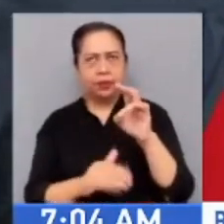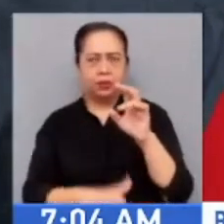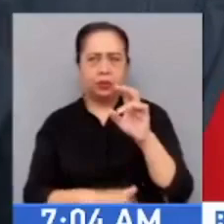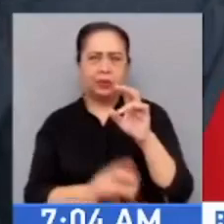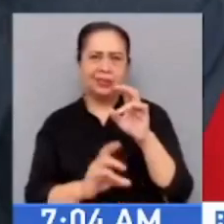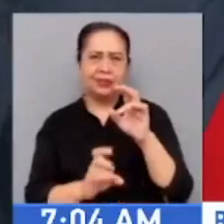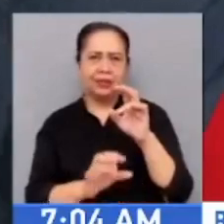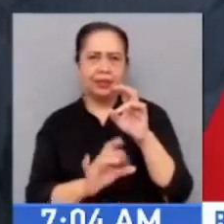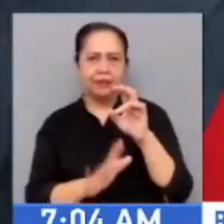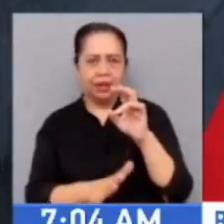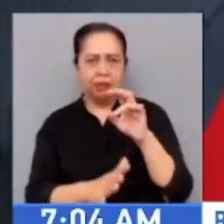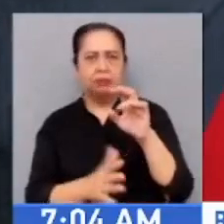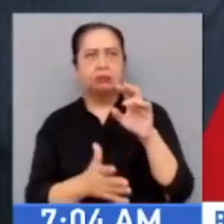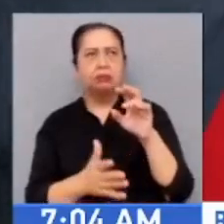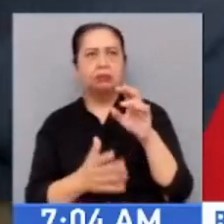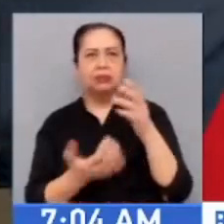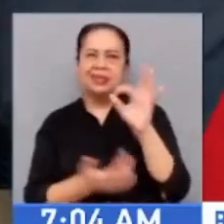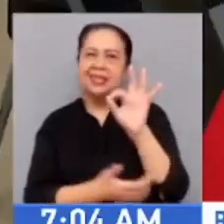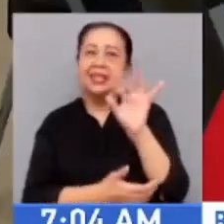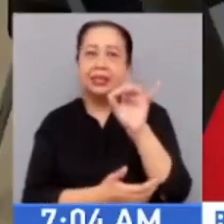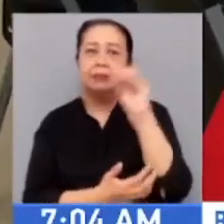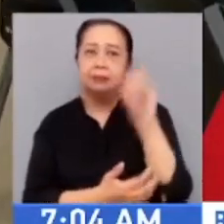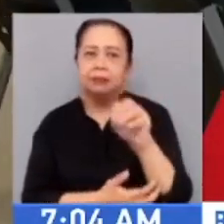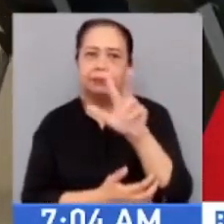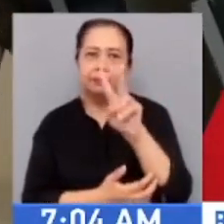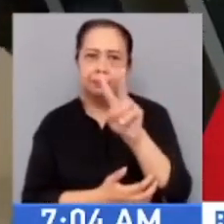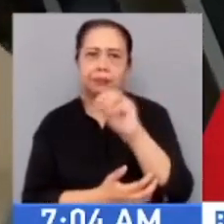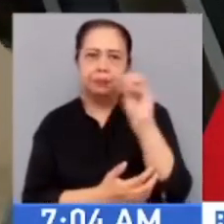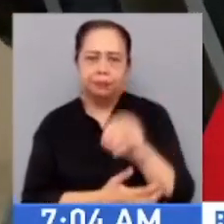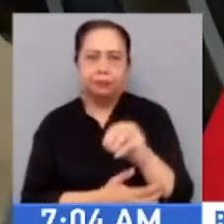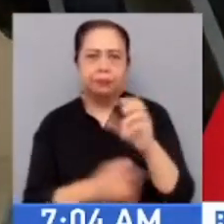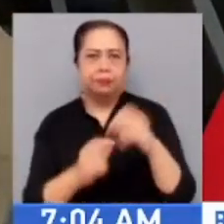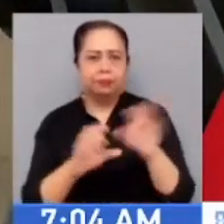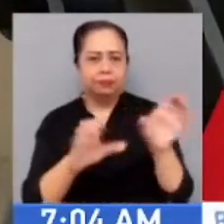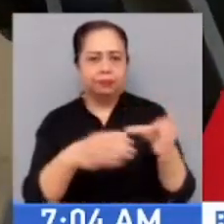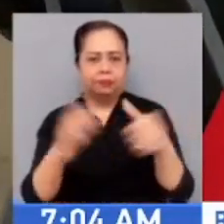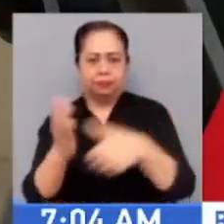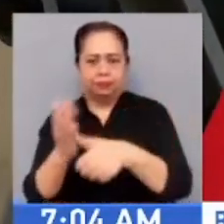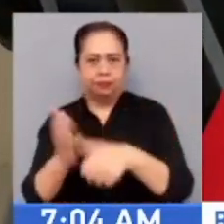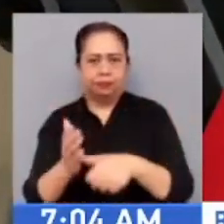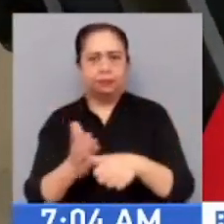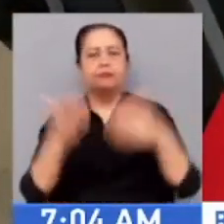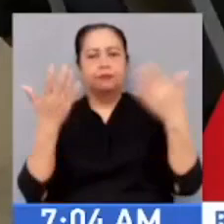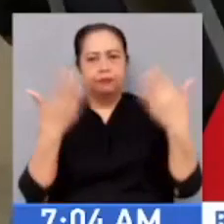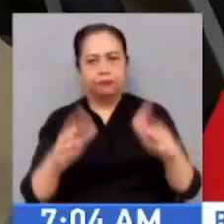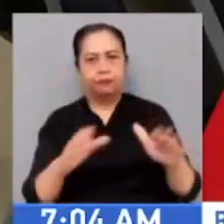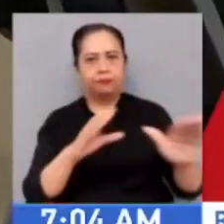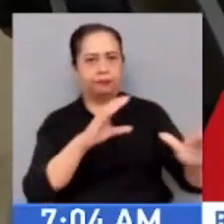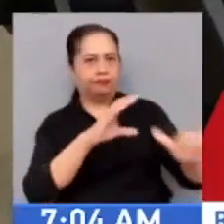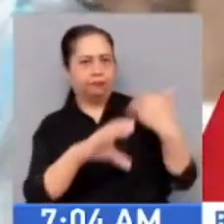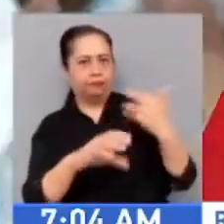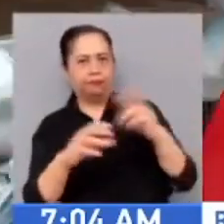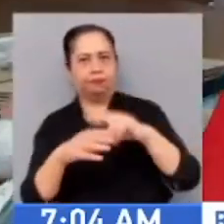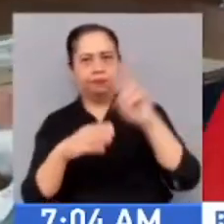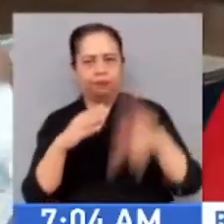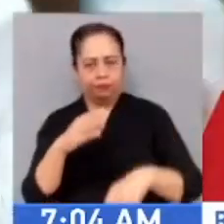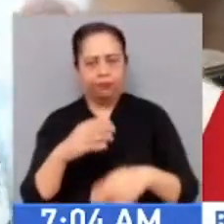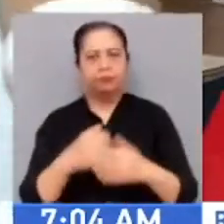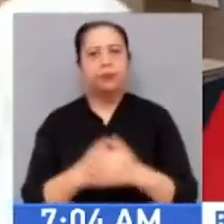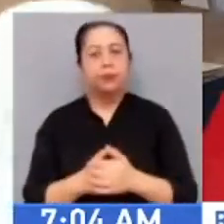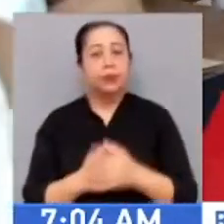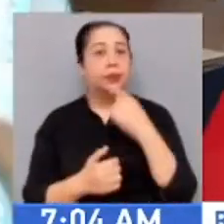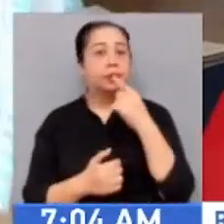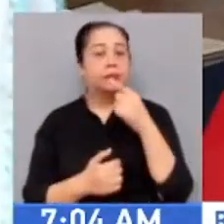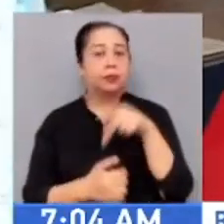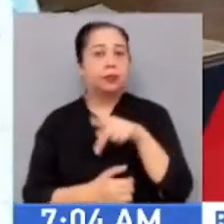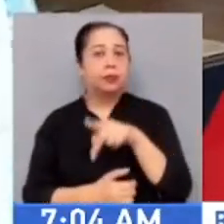107,785 o 98.32% ng mga clustered precinct na ang nakapag-transmit ng resulta ng botohan. Ayon naman kay PPCRV